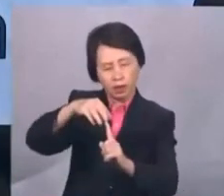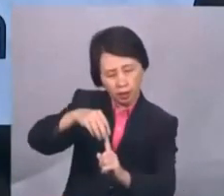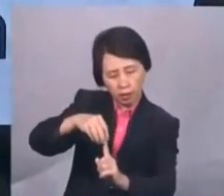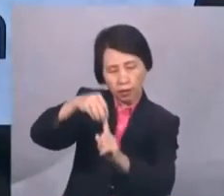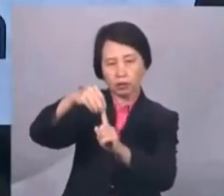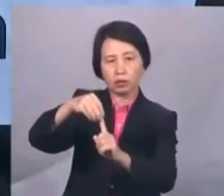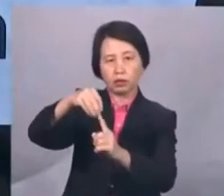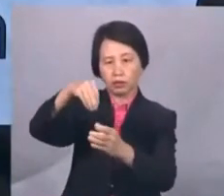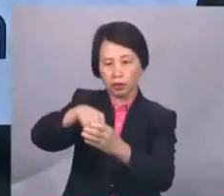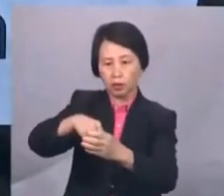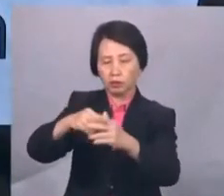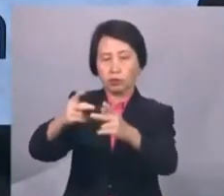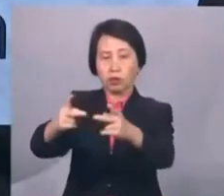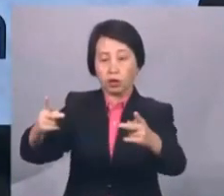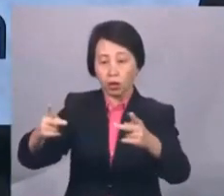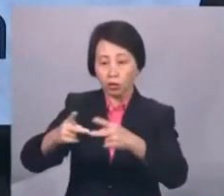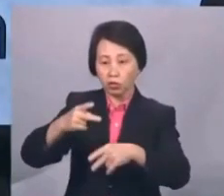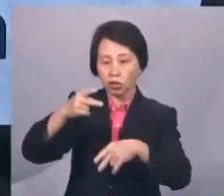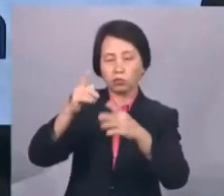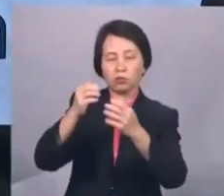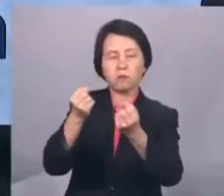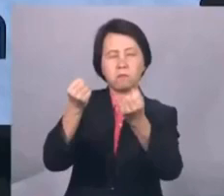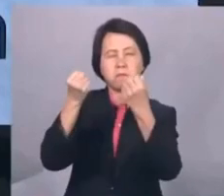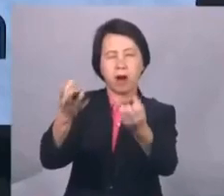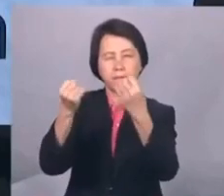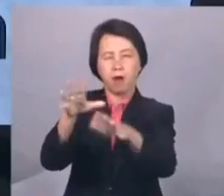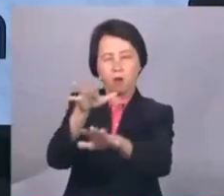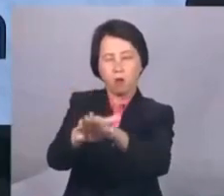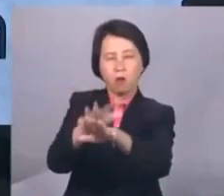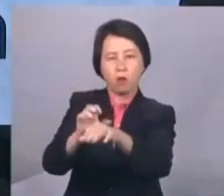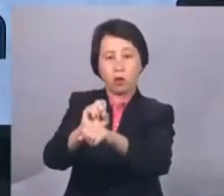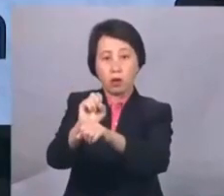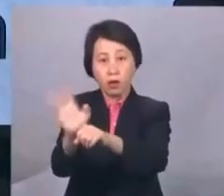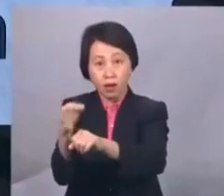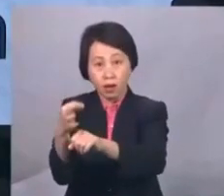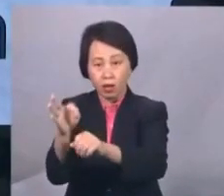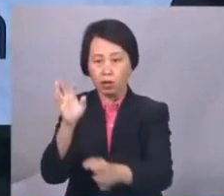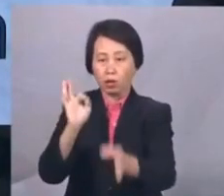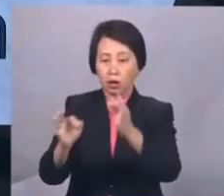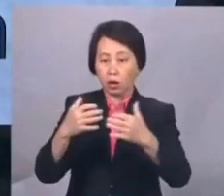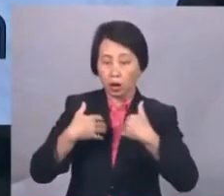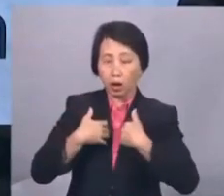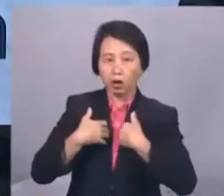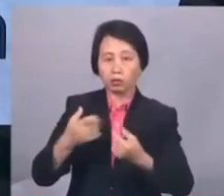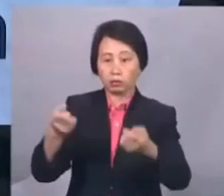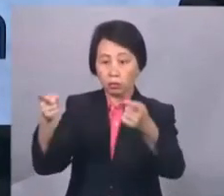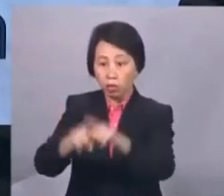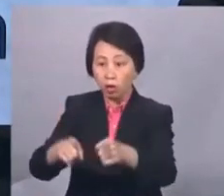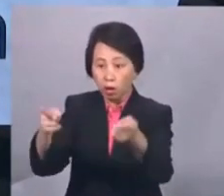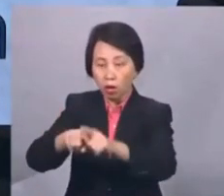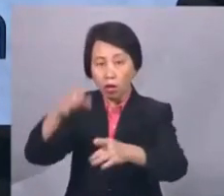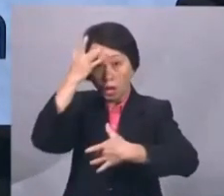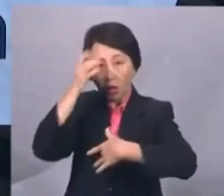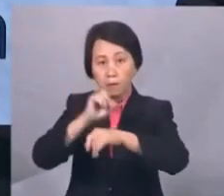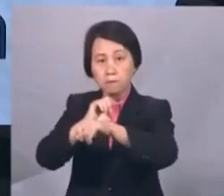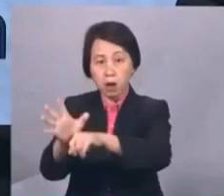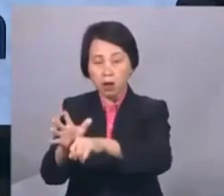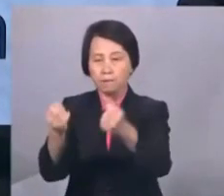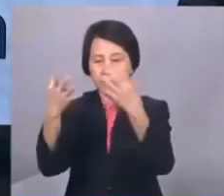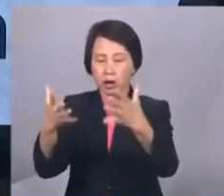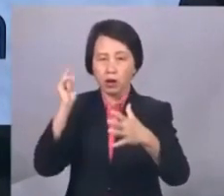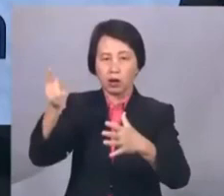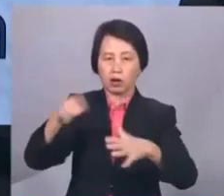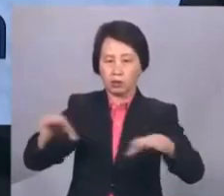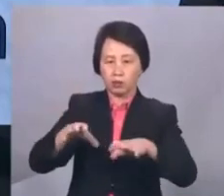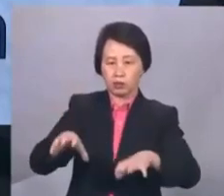tamilyogi hotspot hotspot yang telah dikenal pasti dan Kalau adek charge mendadak di Hotspot tersebut kita akan laksanakan